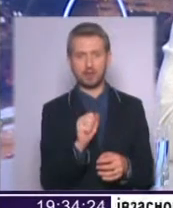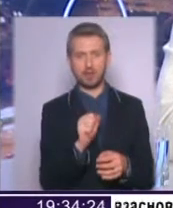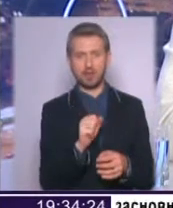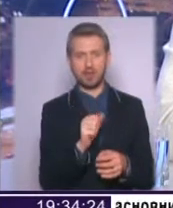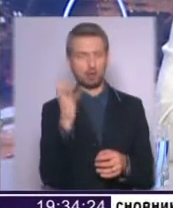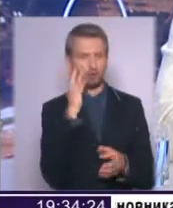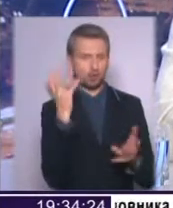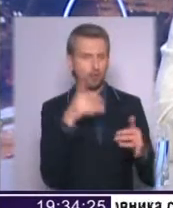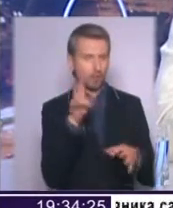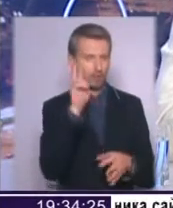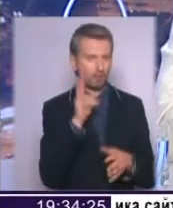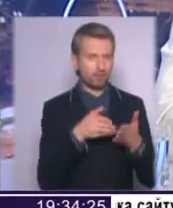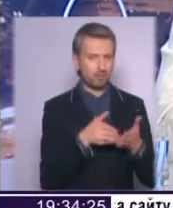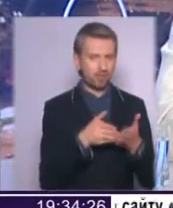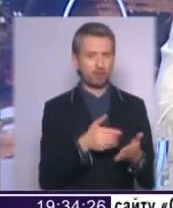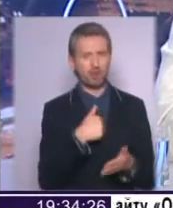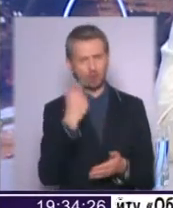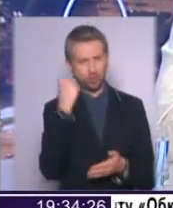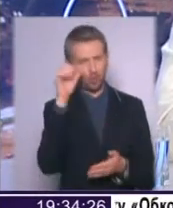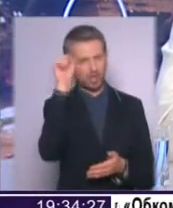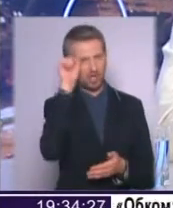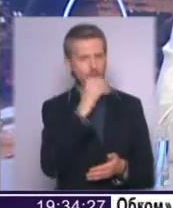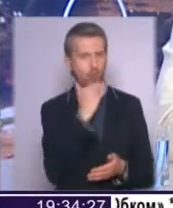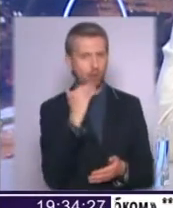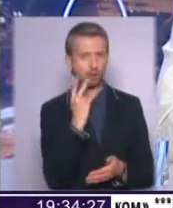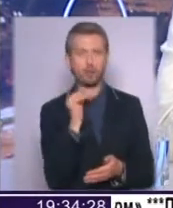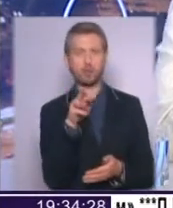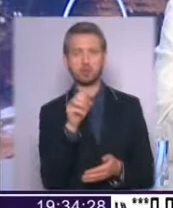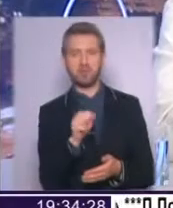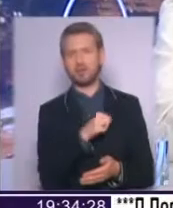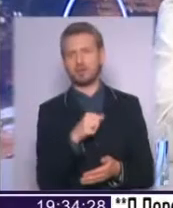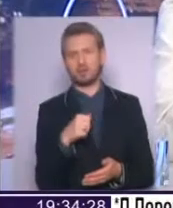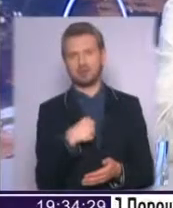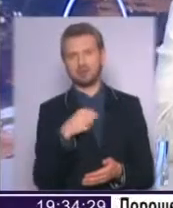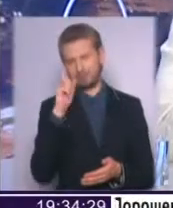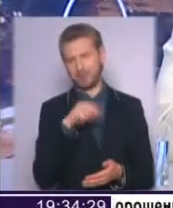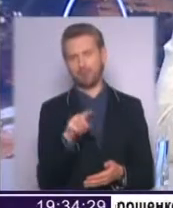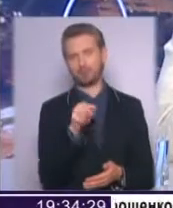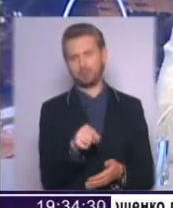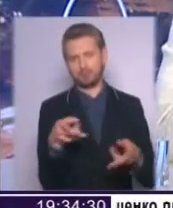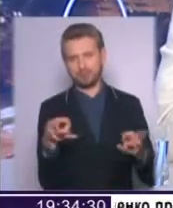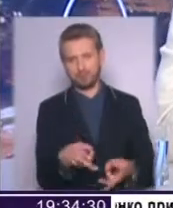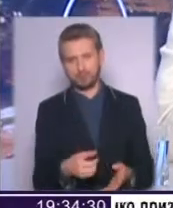Чорноморського флоту і дуже багато гравців, я думаю, назбирається. Кучма сам своє вартує, до речі, сам